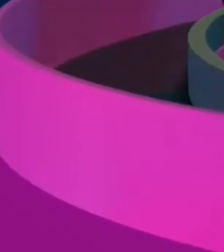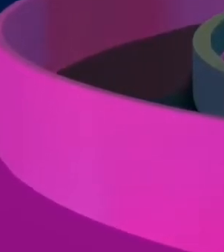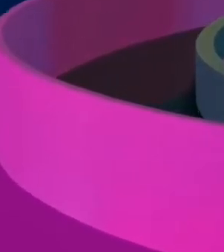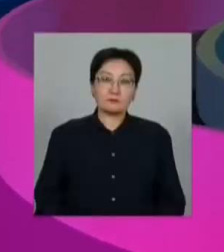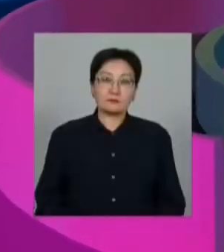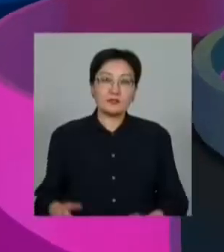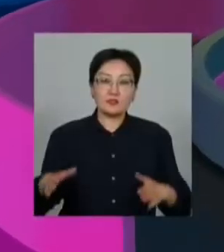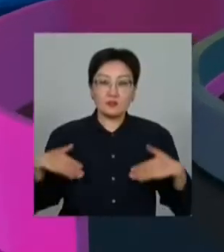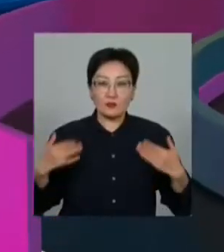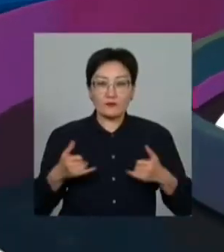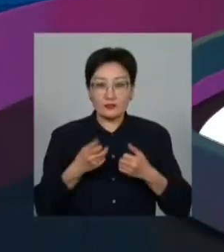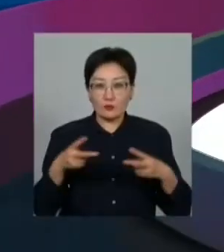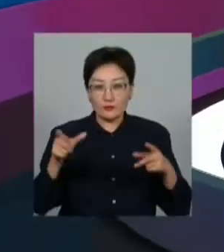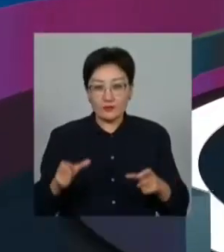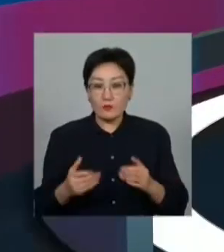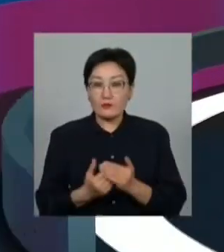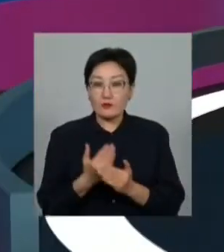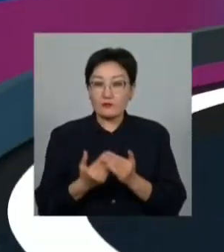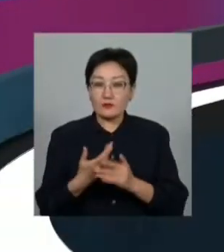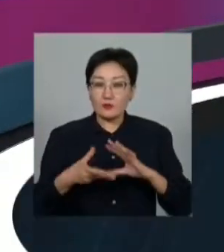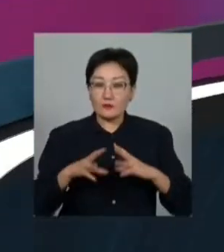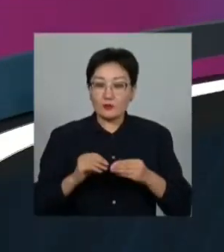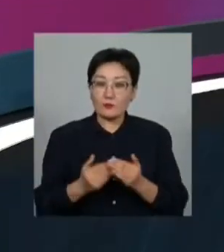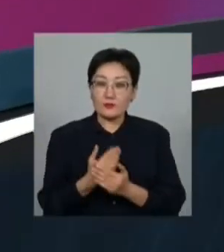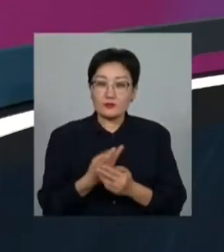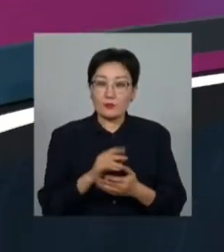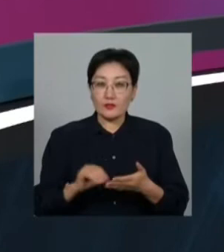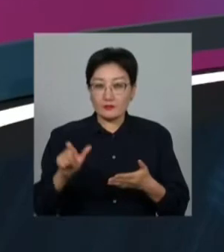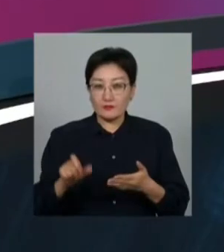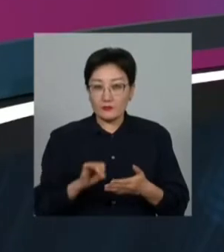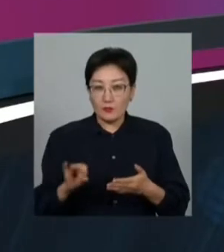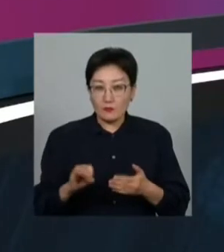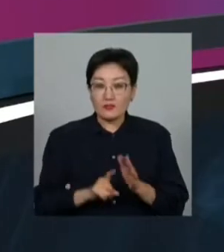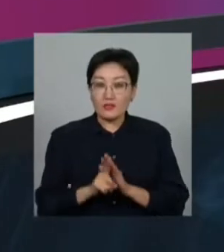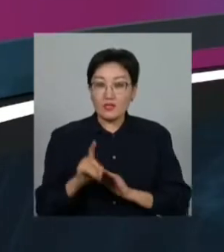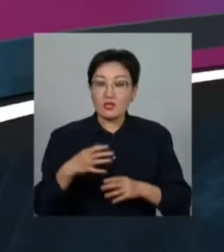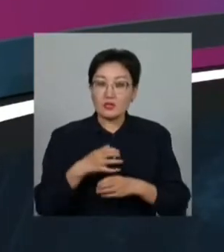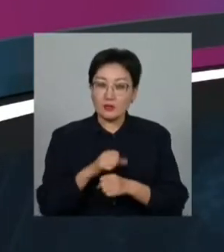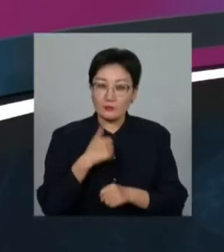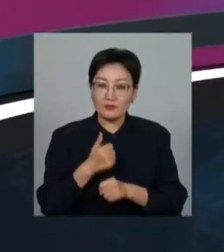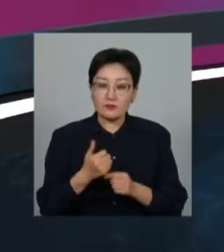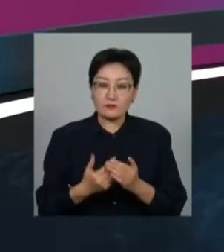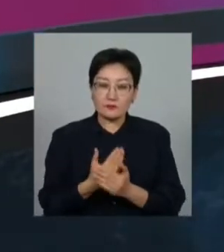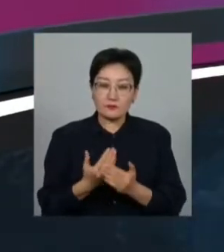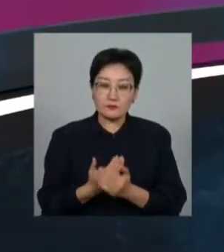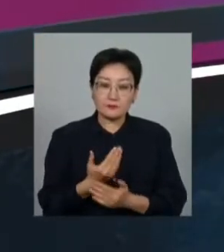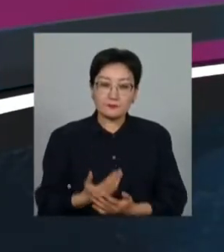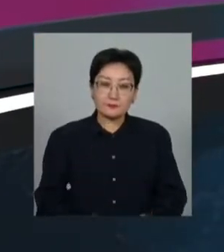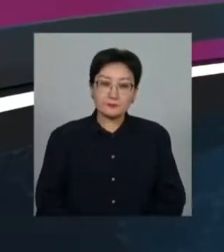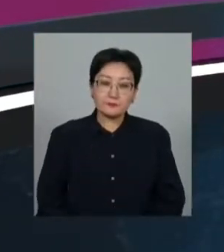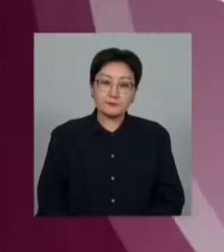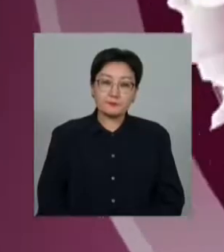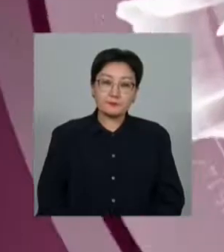так уважаемые телезрителя в эфире вечерний выпуск новостей в студии диас махамбетов и вначале коротко о главном к этому часу